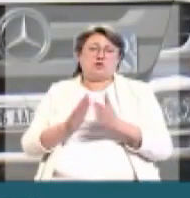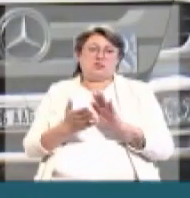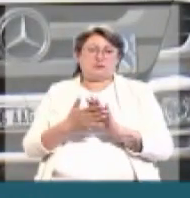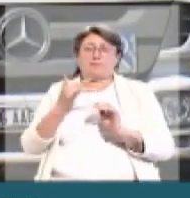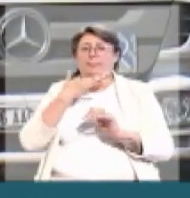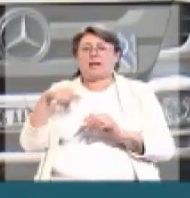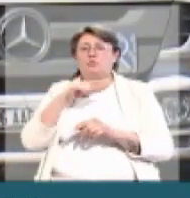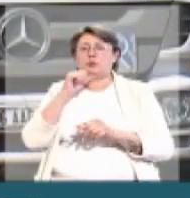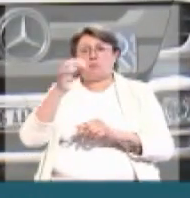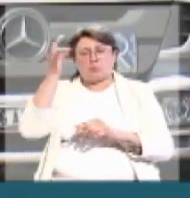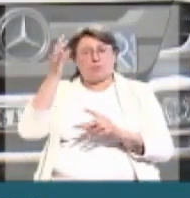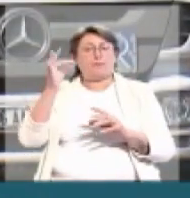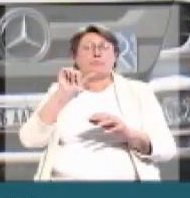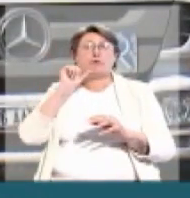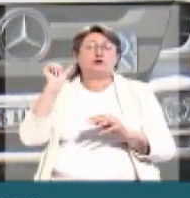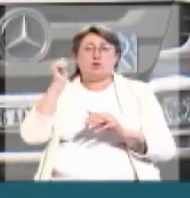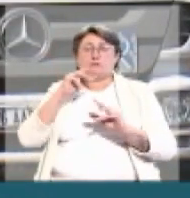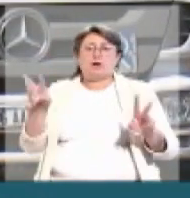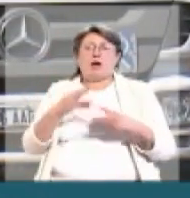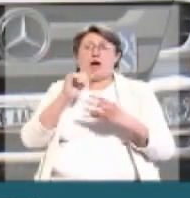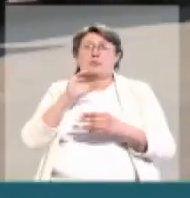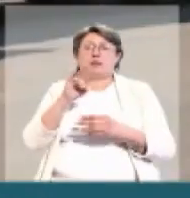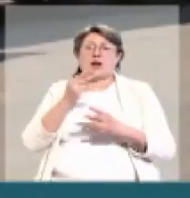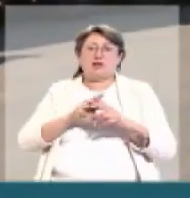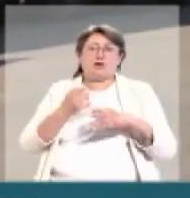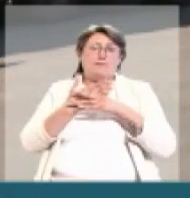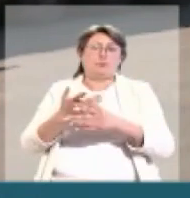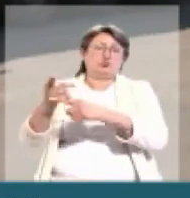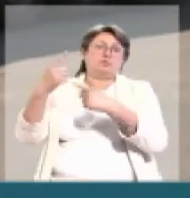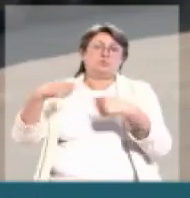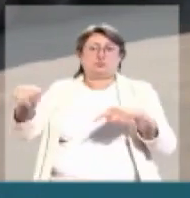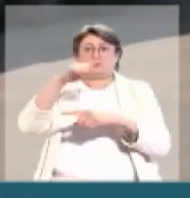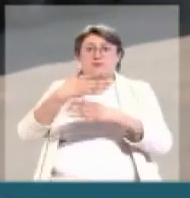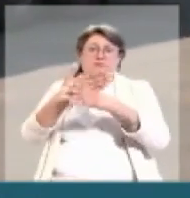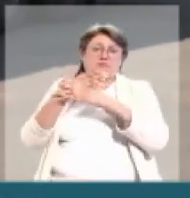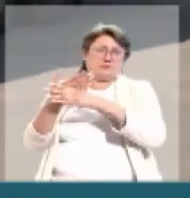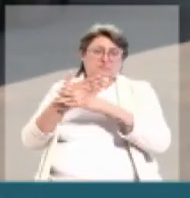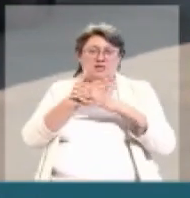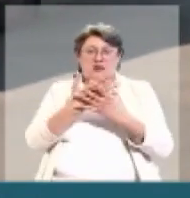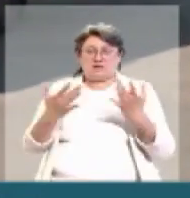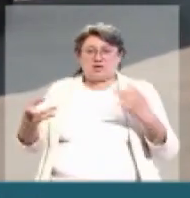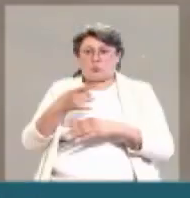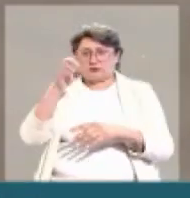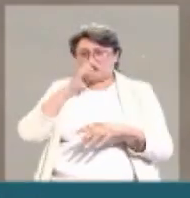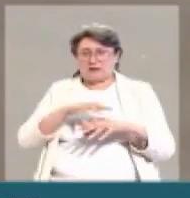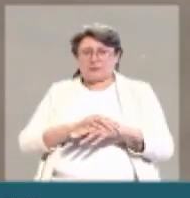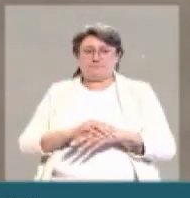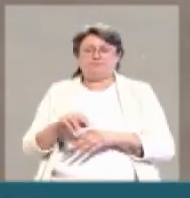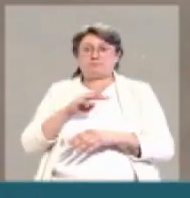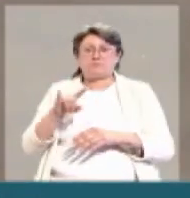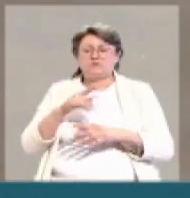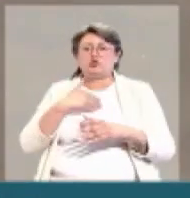ситуации. Многие кустанайцы помнят прошлогодний пожар в Аманкарагае и ту помощь, которую оказали погорельцам казахстанцы из разных регионов страны.